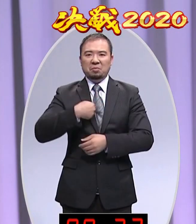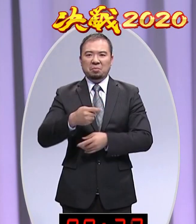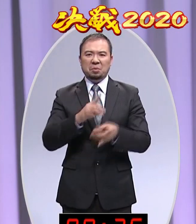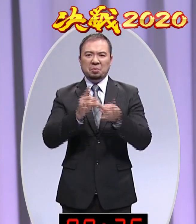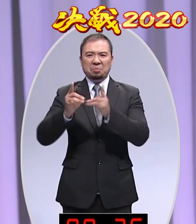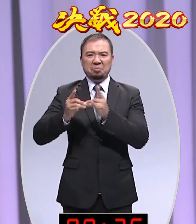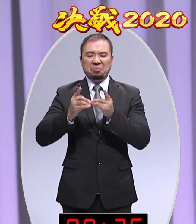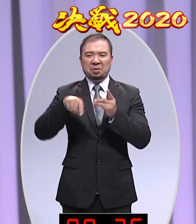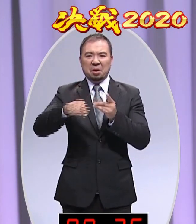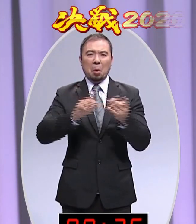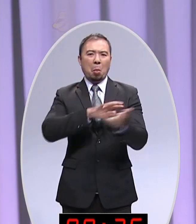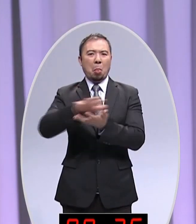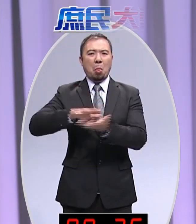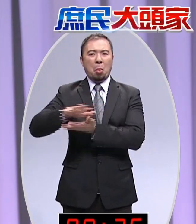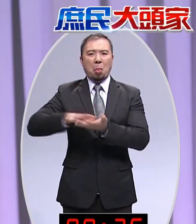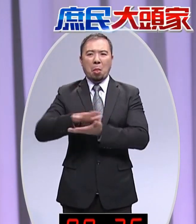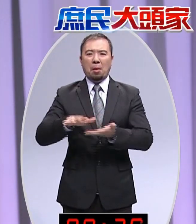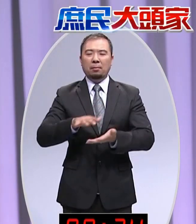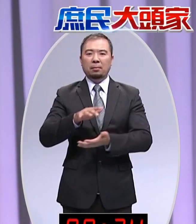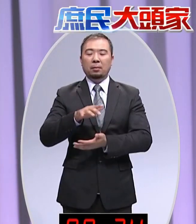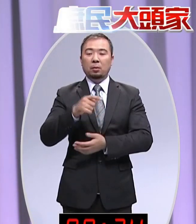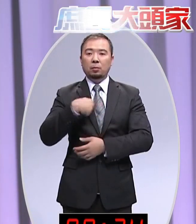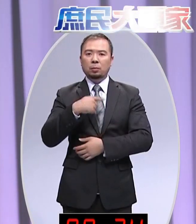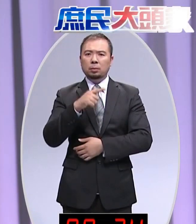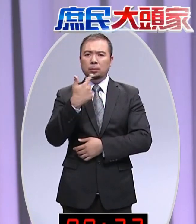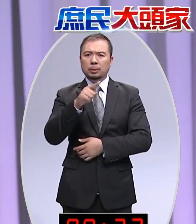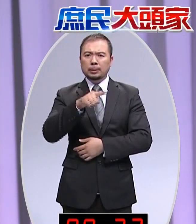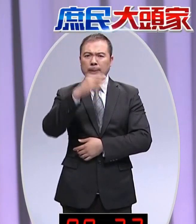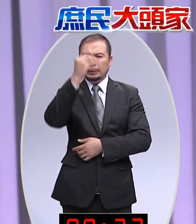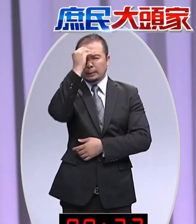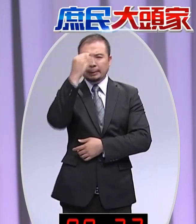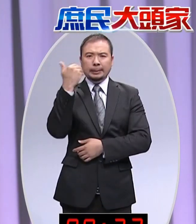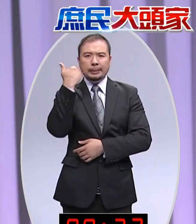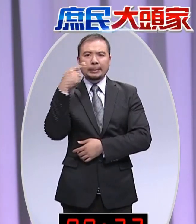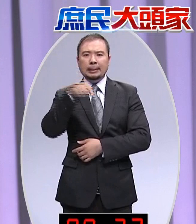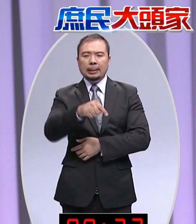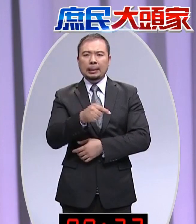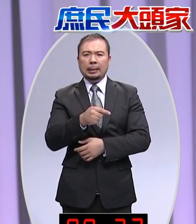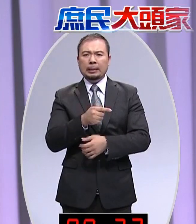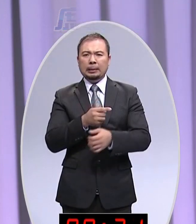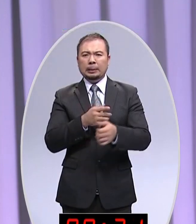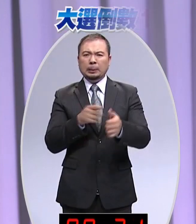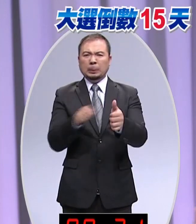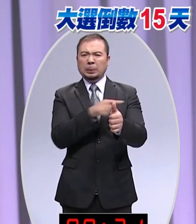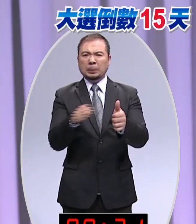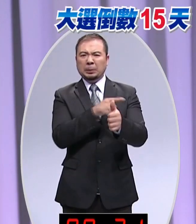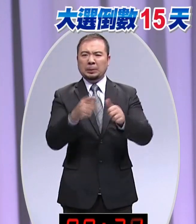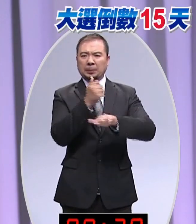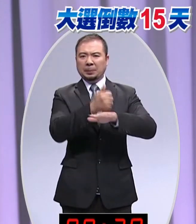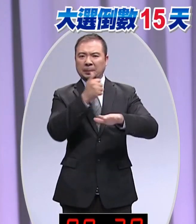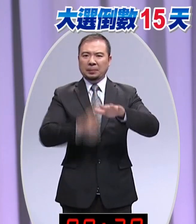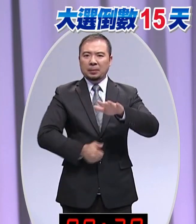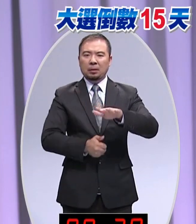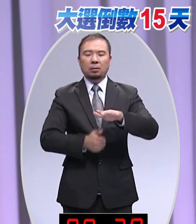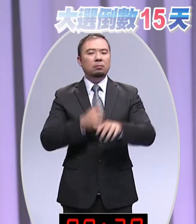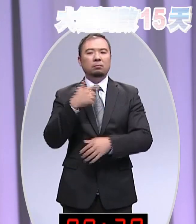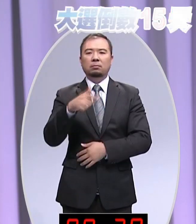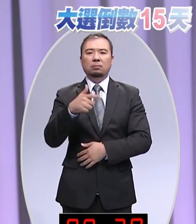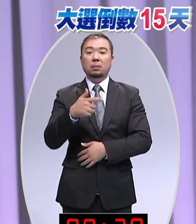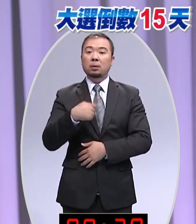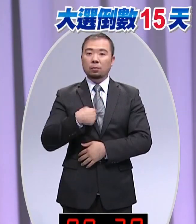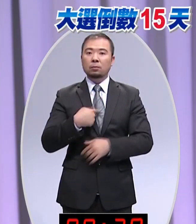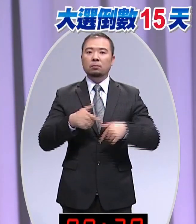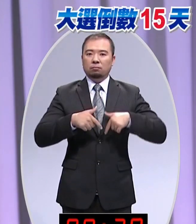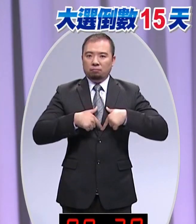是，我不是要拉下哪一位，而是我真心希望有机会为